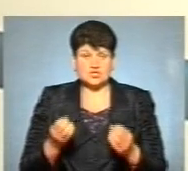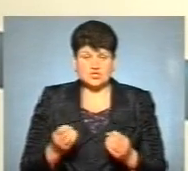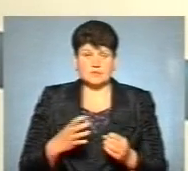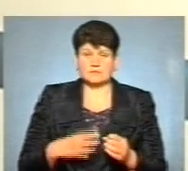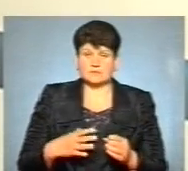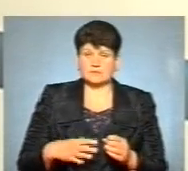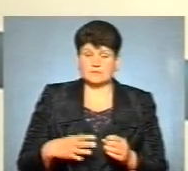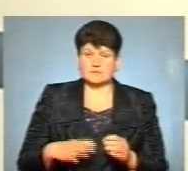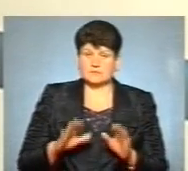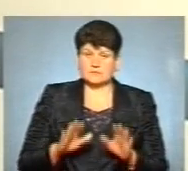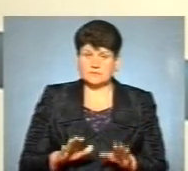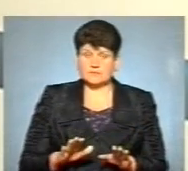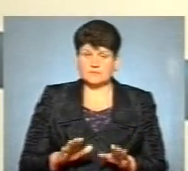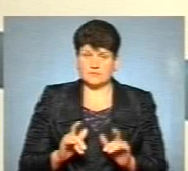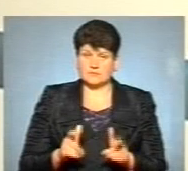притримати